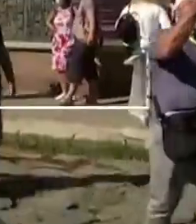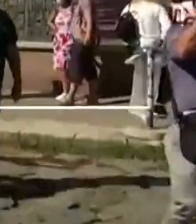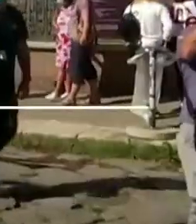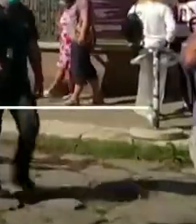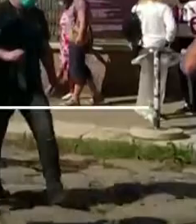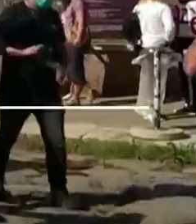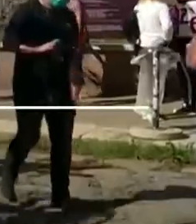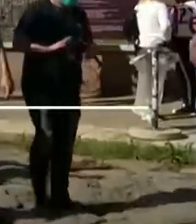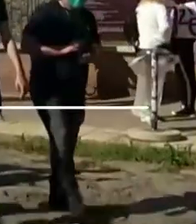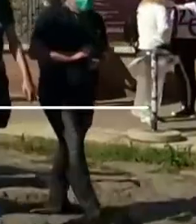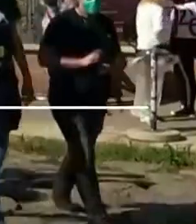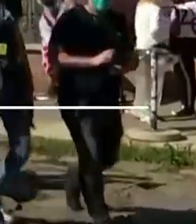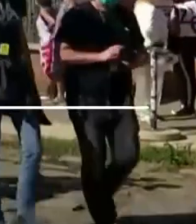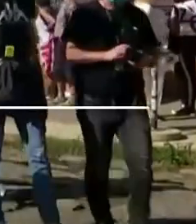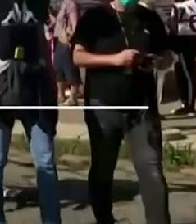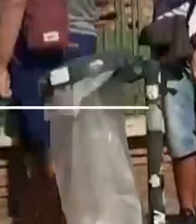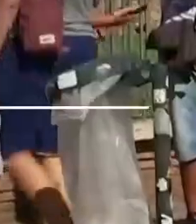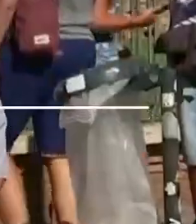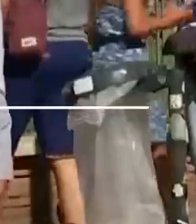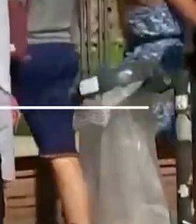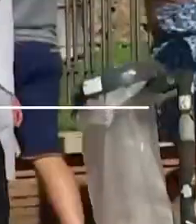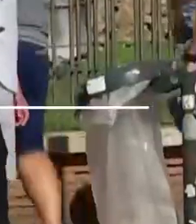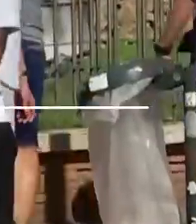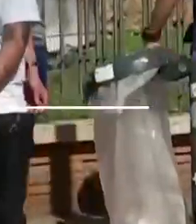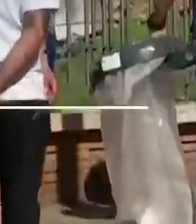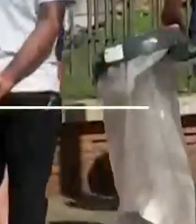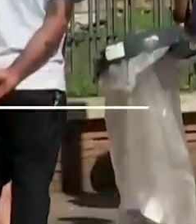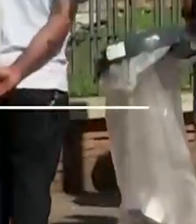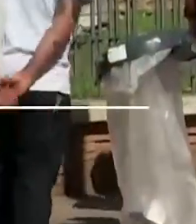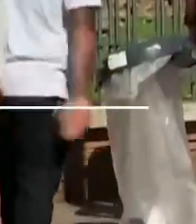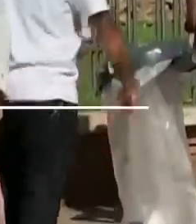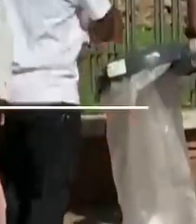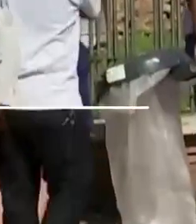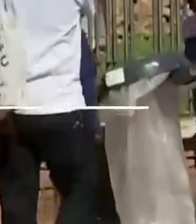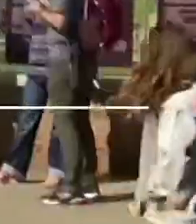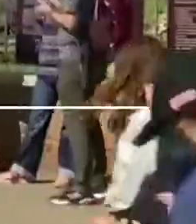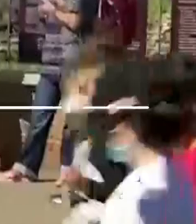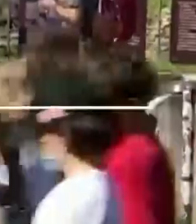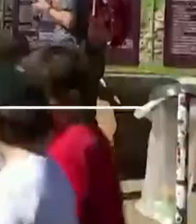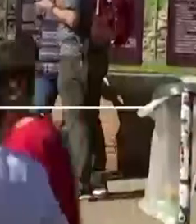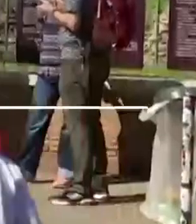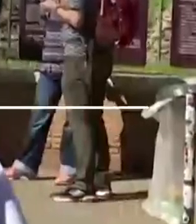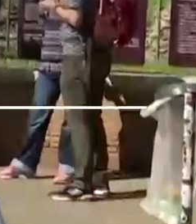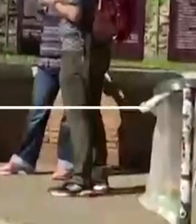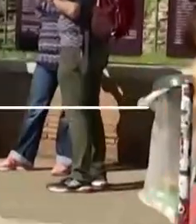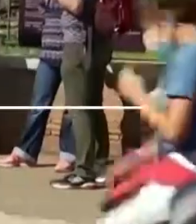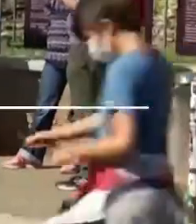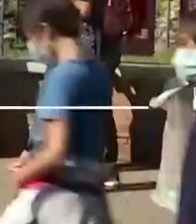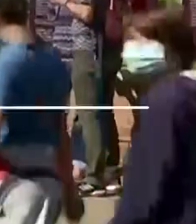при выходе из дома в любое время и на всей территории страны. Почему власти идут на крайние меры?